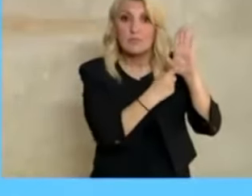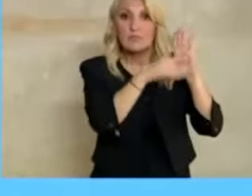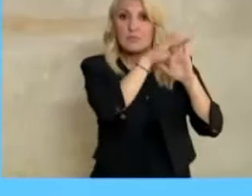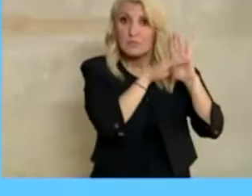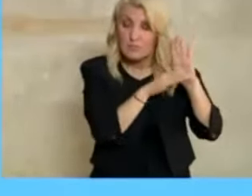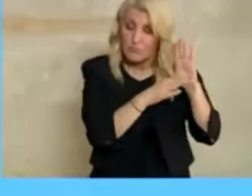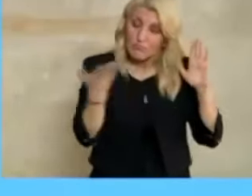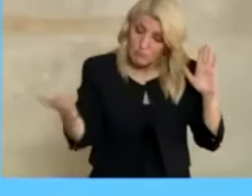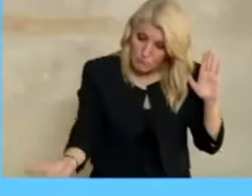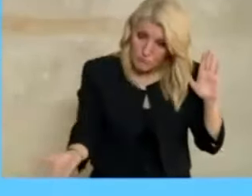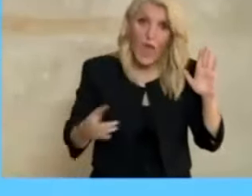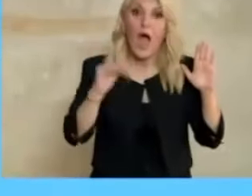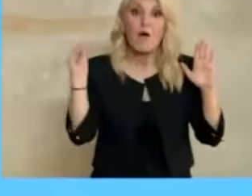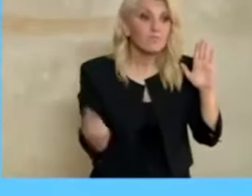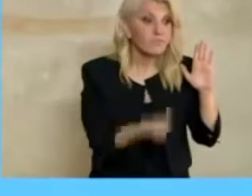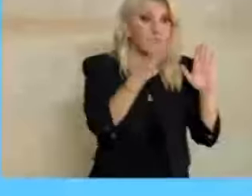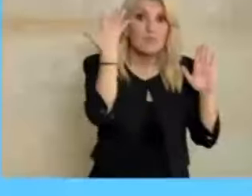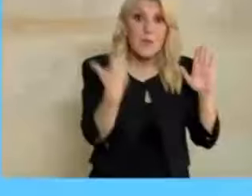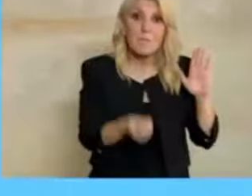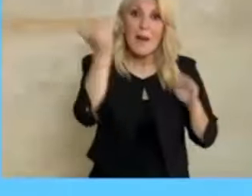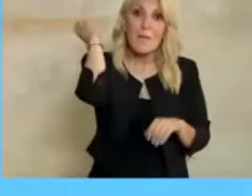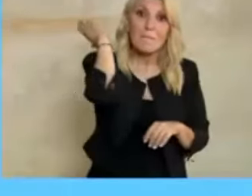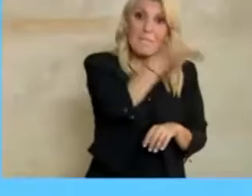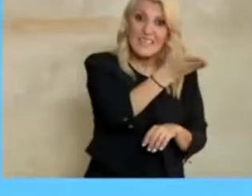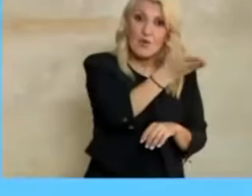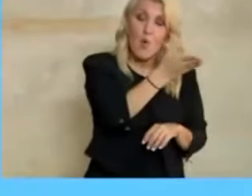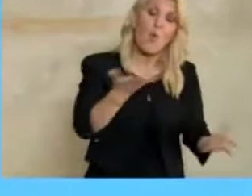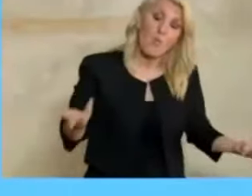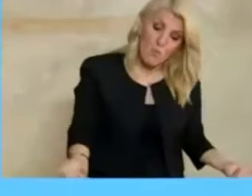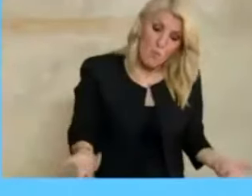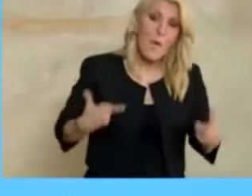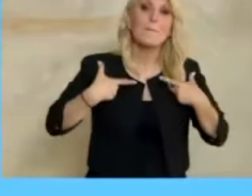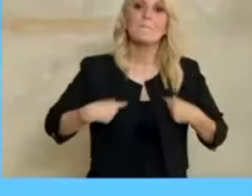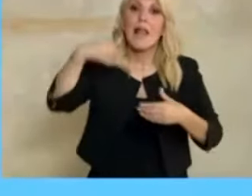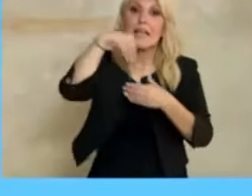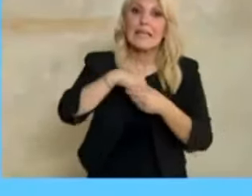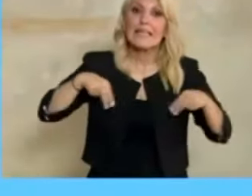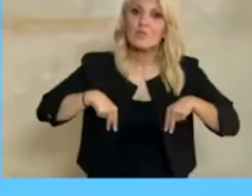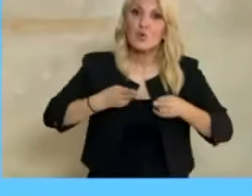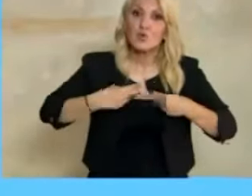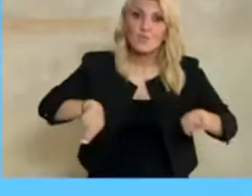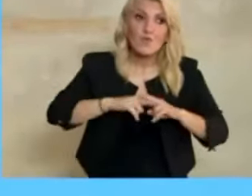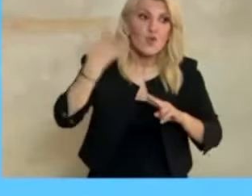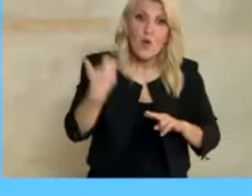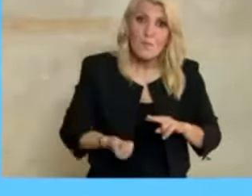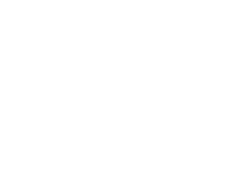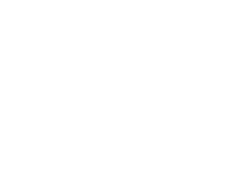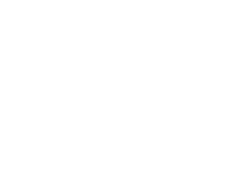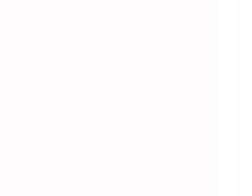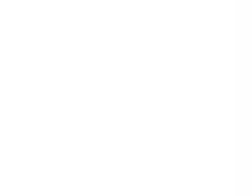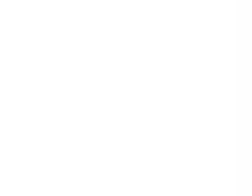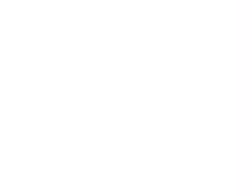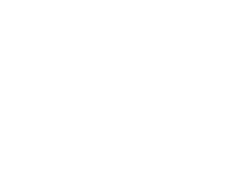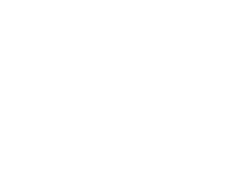την ενδεχόμενη ποινική δίωξη μελών του Υπουργικού Συμβουλίου. Όμως μέχρι στιγμής δεν έχουμε δει τίποτα σε αυτήν την κατεύθυνση.